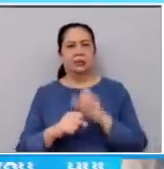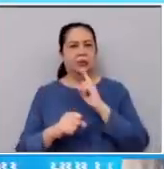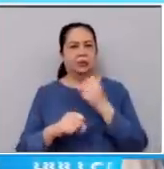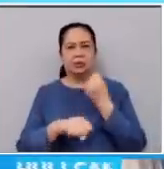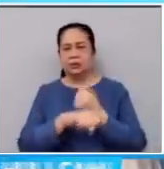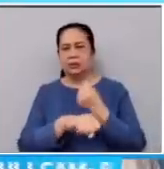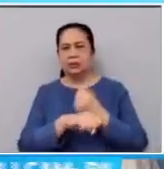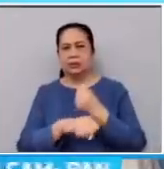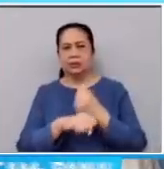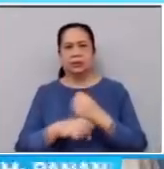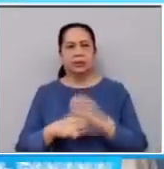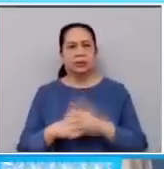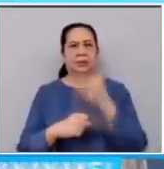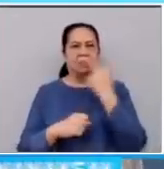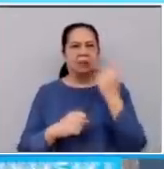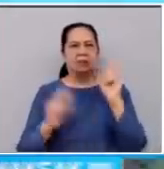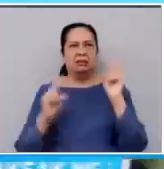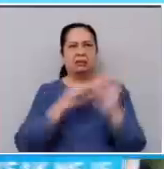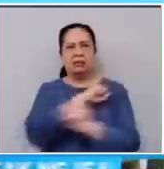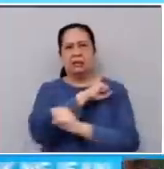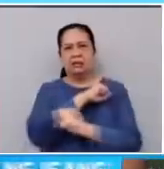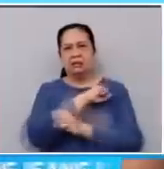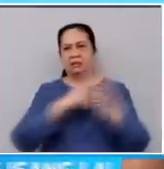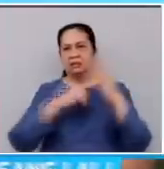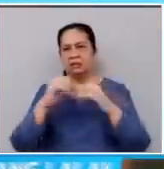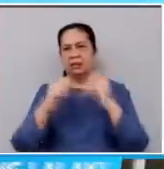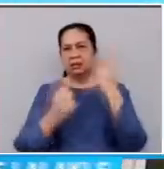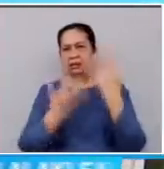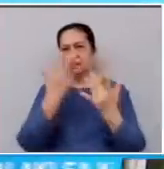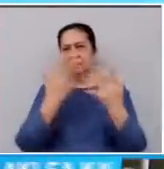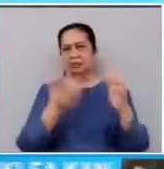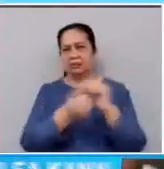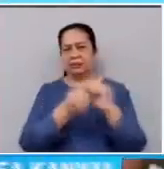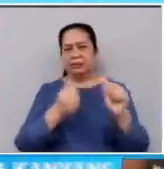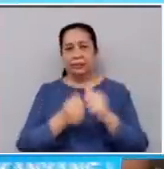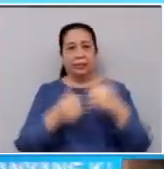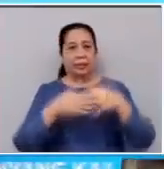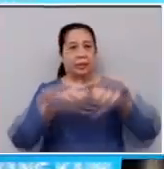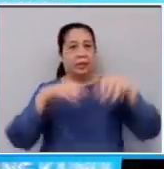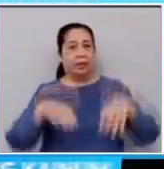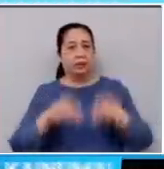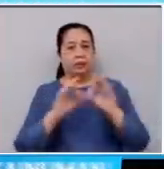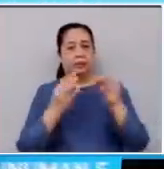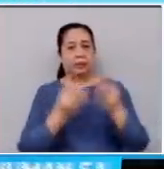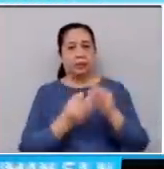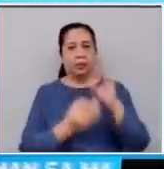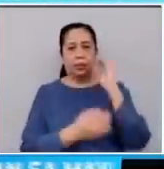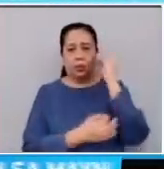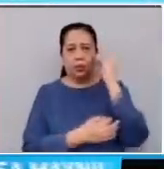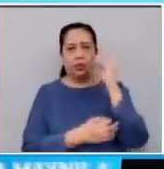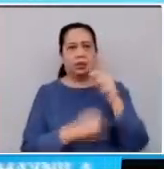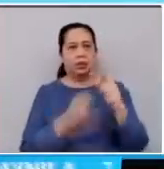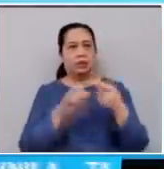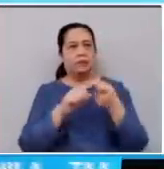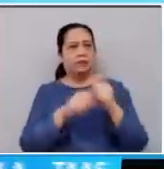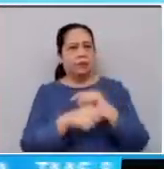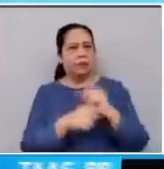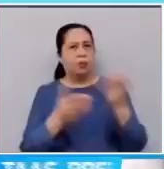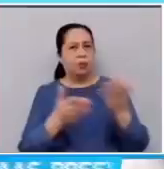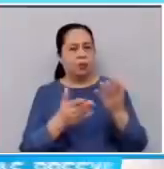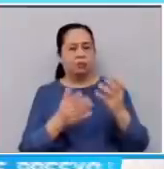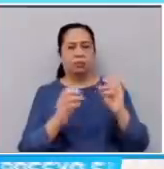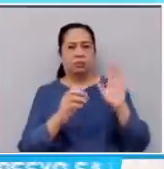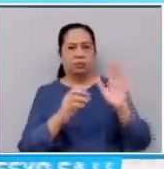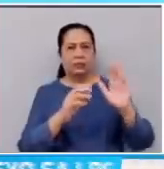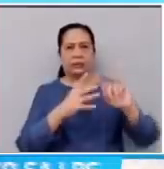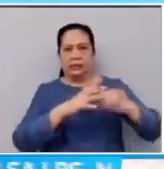pa yung nanakawan kaysa masunugan eh. Ang kapitbahay niya na pamilya Ohel, kung saan nagmula ang apoy, walang nailigtas na isang gamit.